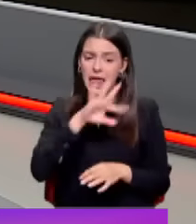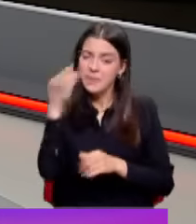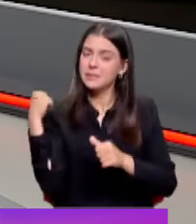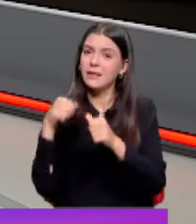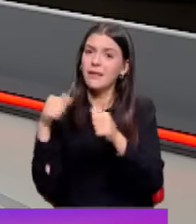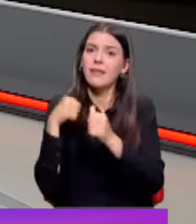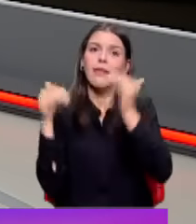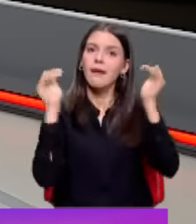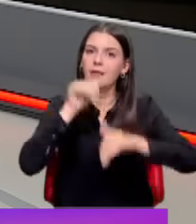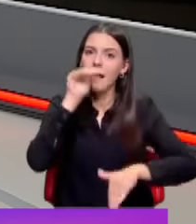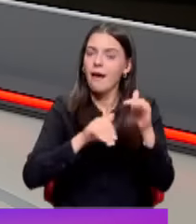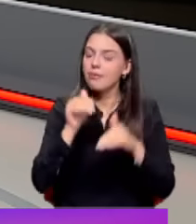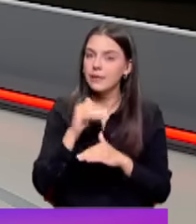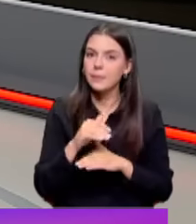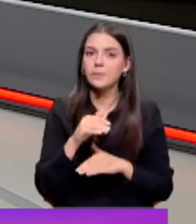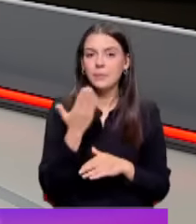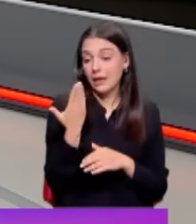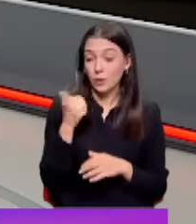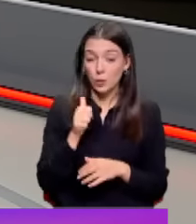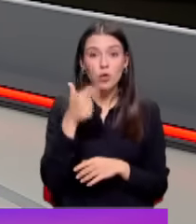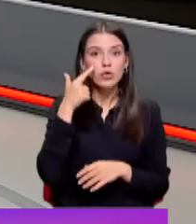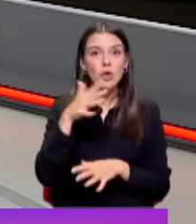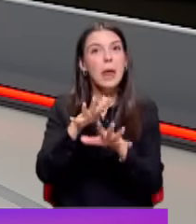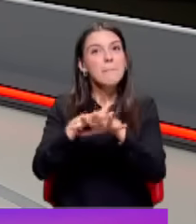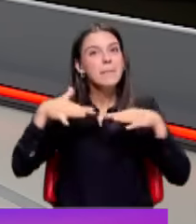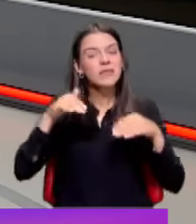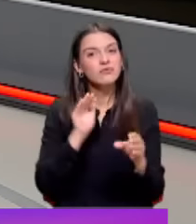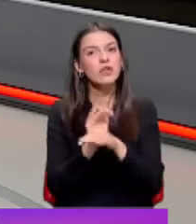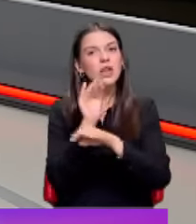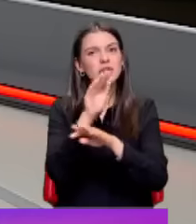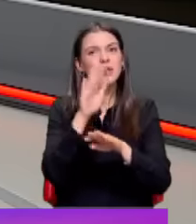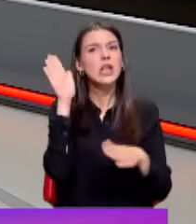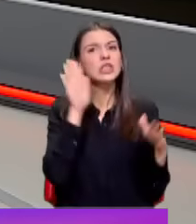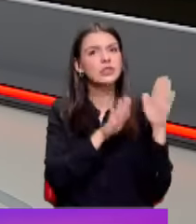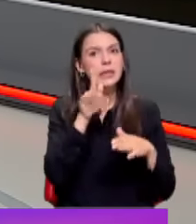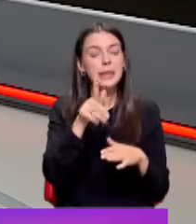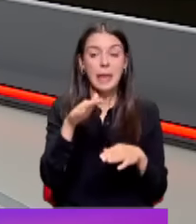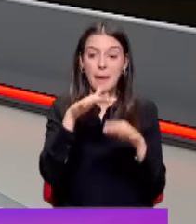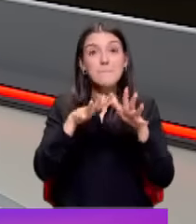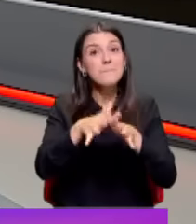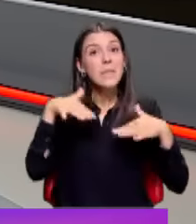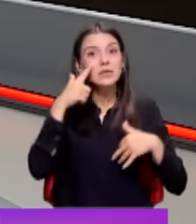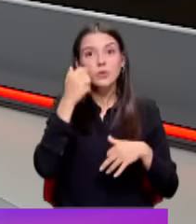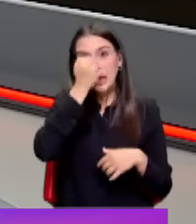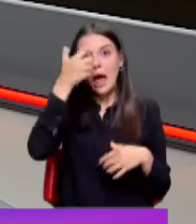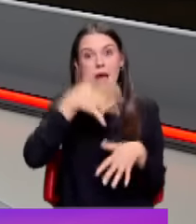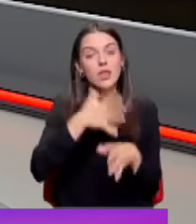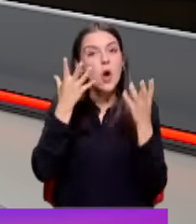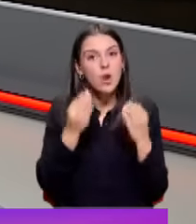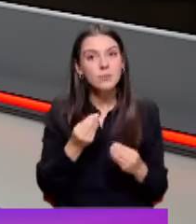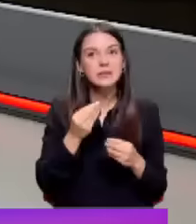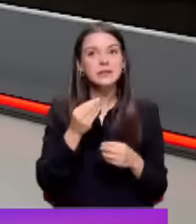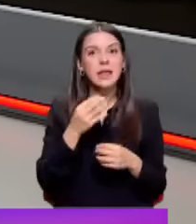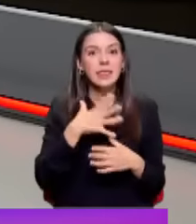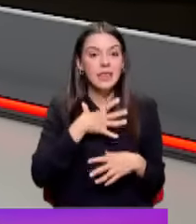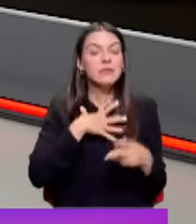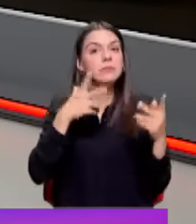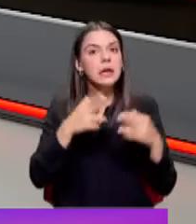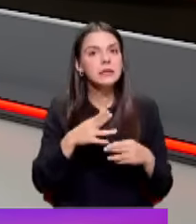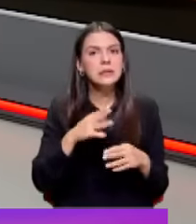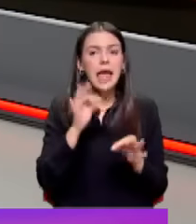geldi. Geçtiğimiz günlerde mecliste yaşanan şiddet olayı, meclise kan akmış olması nefesimizi kesti. Ekonomik koşullar